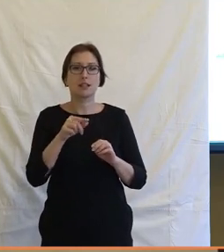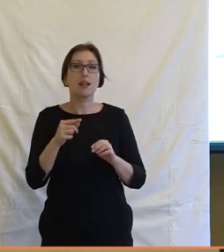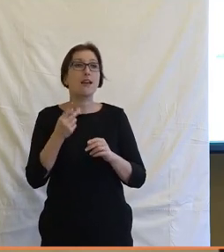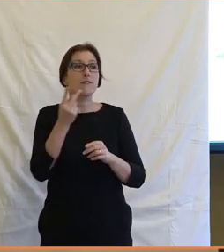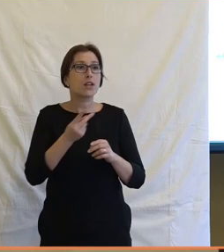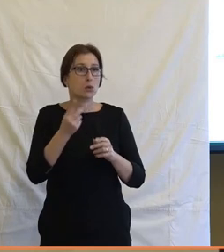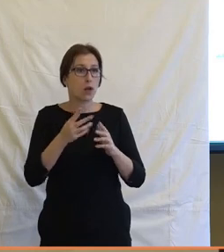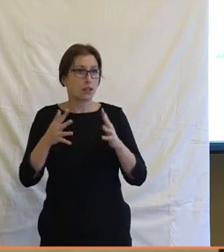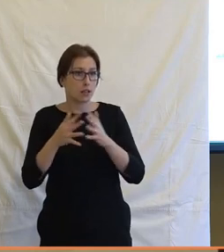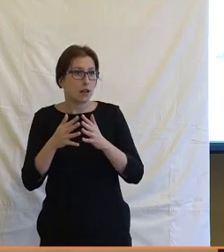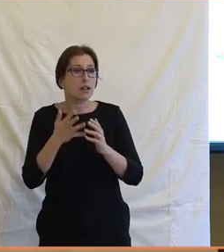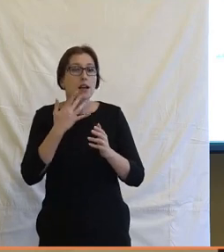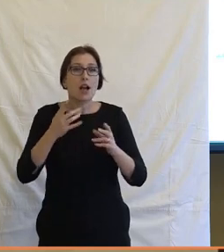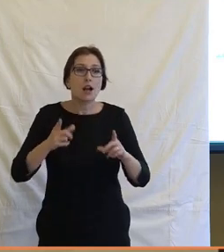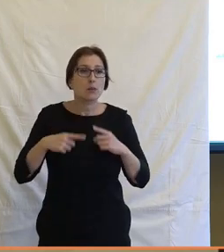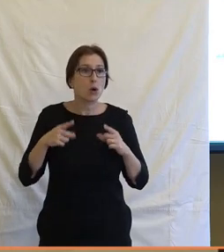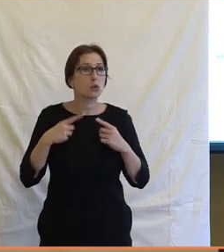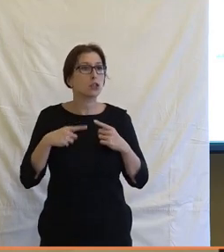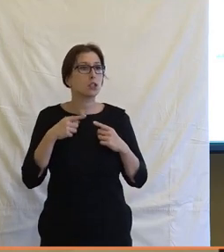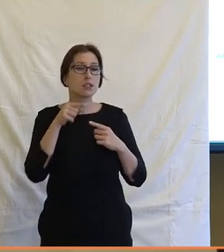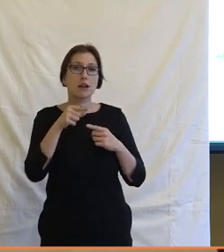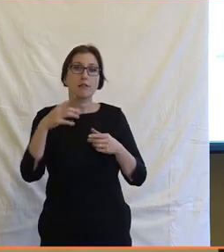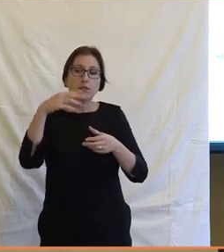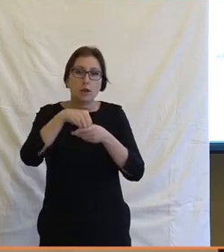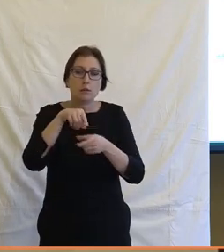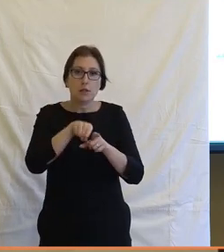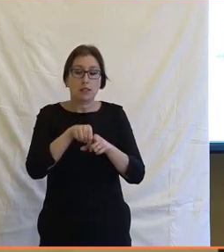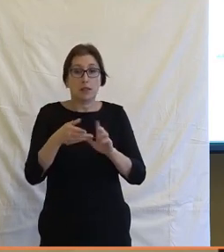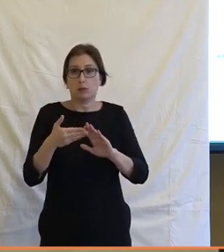ta virtuální realita dala využívat třeba nejenom v knihovnách, ale obecně třeba při návrhu